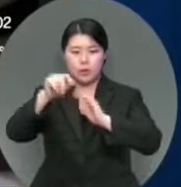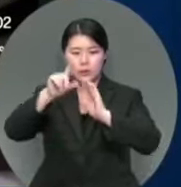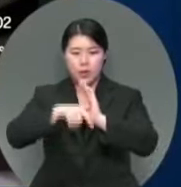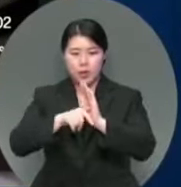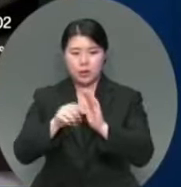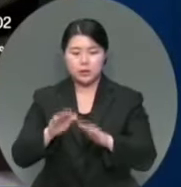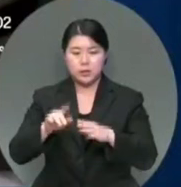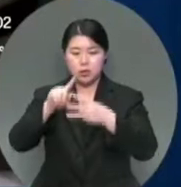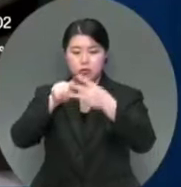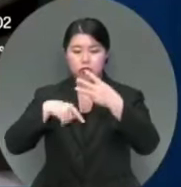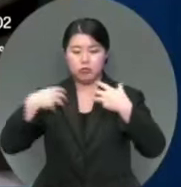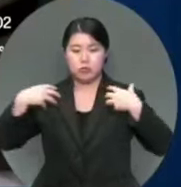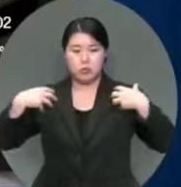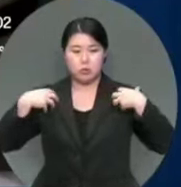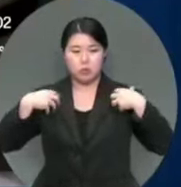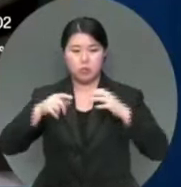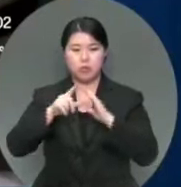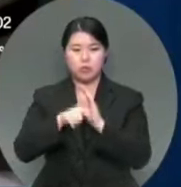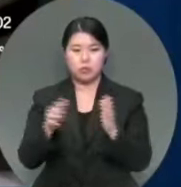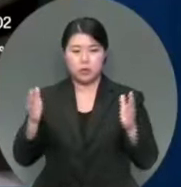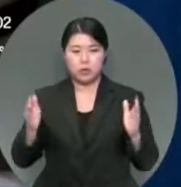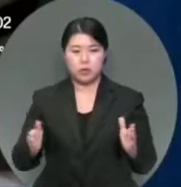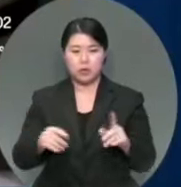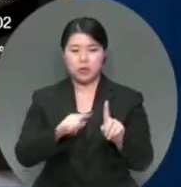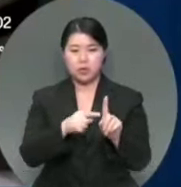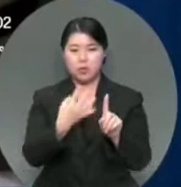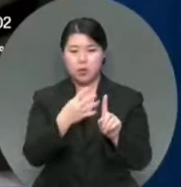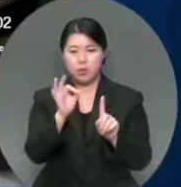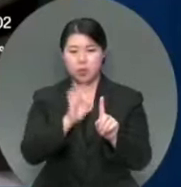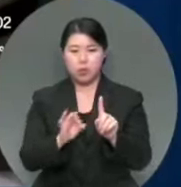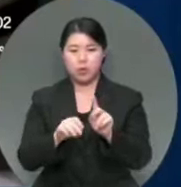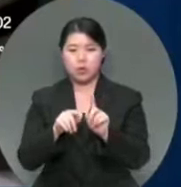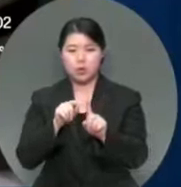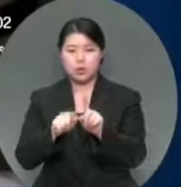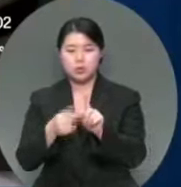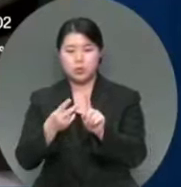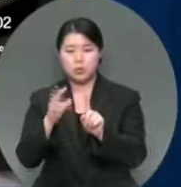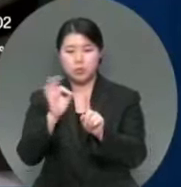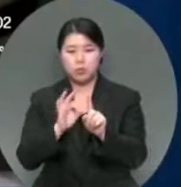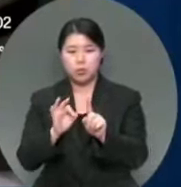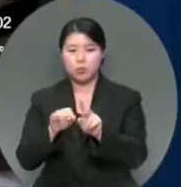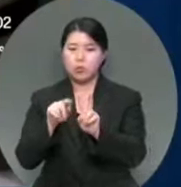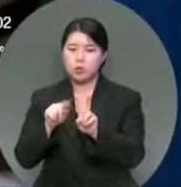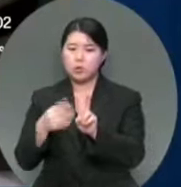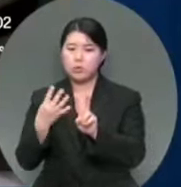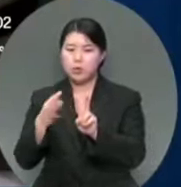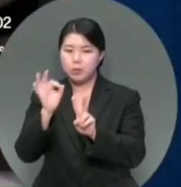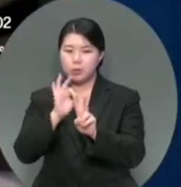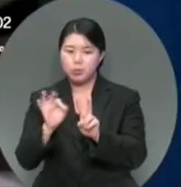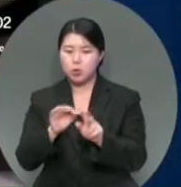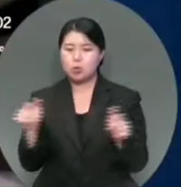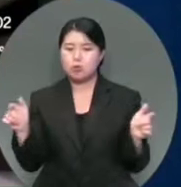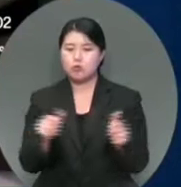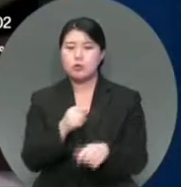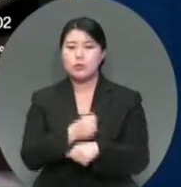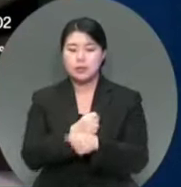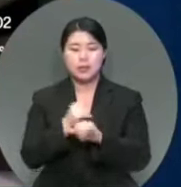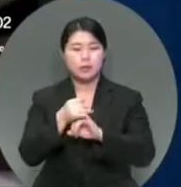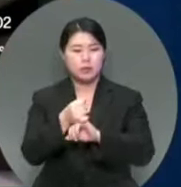내에 지금 1.4%, 1.2%, 2.4%를 감액하겠다는